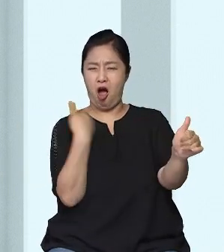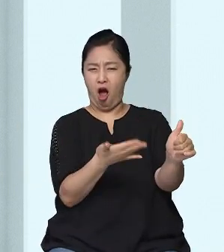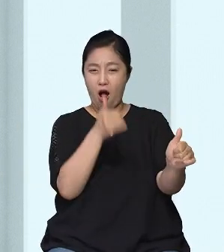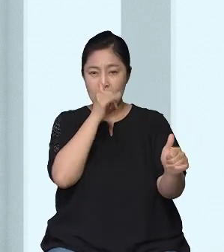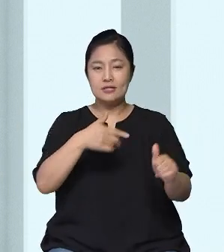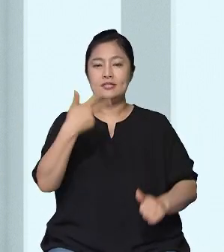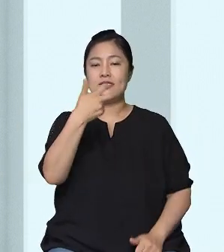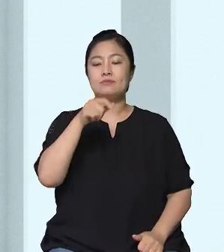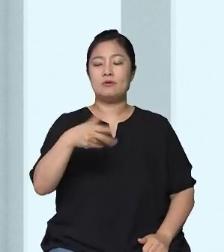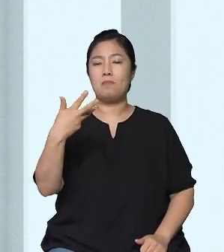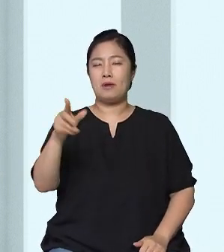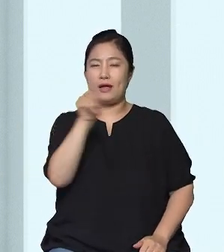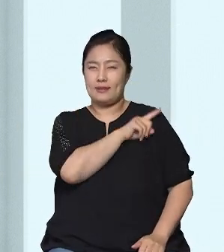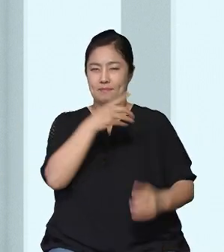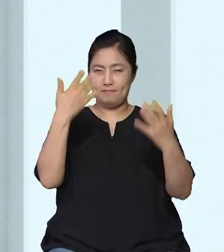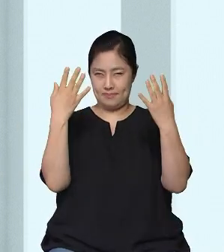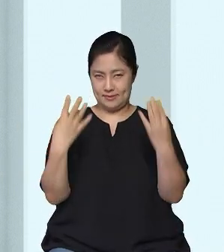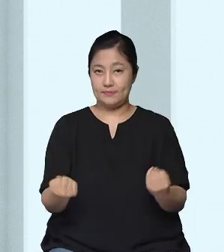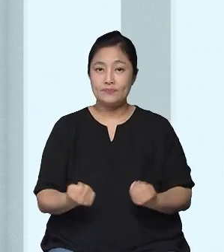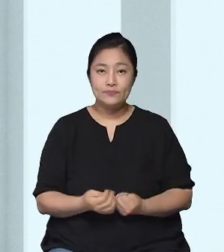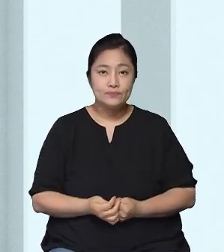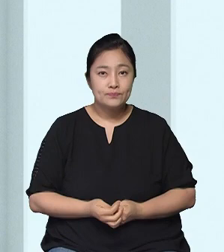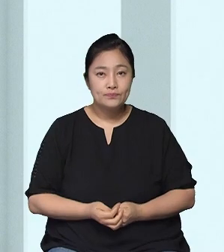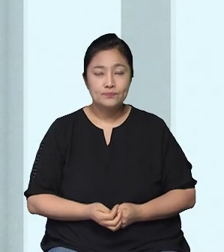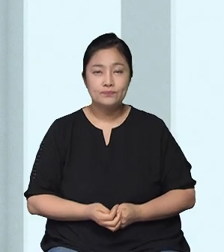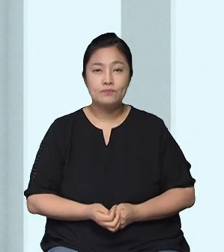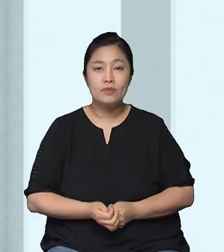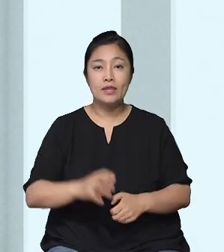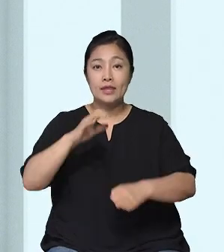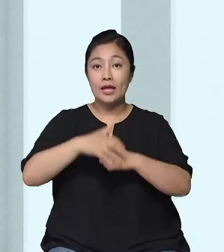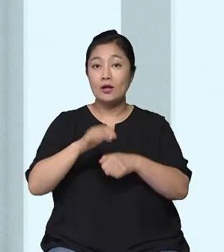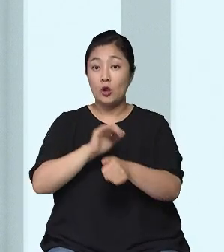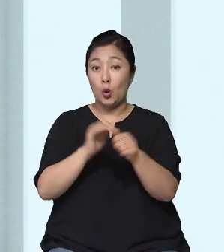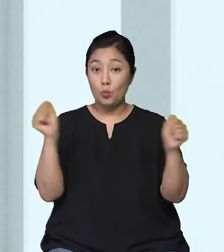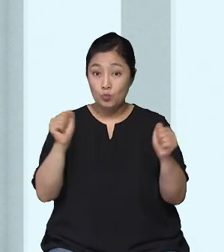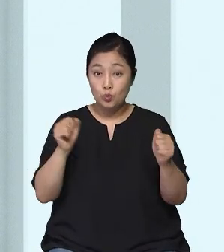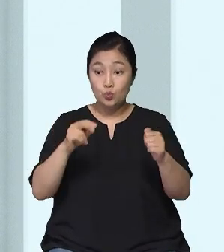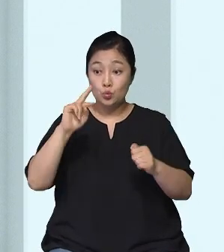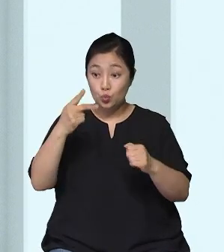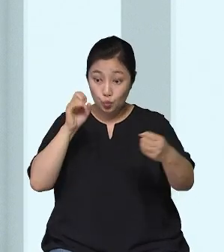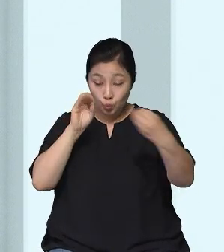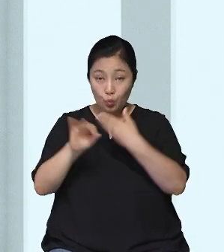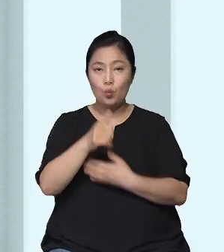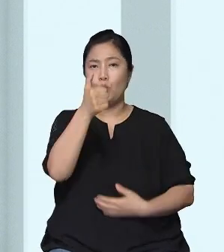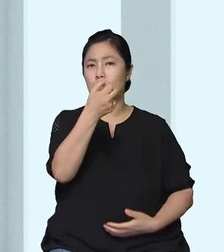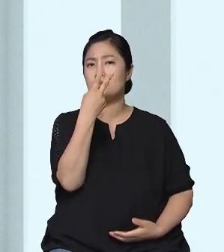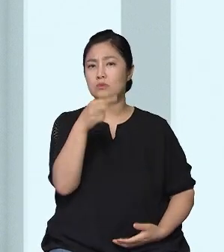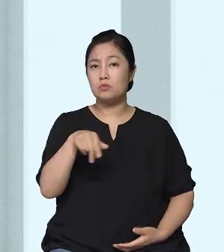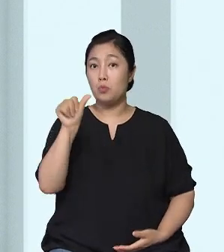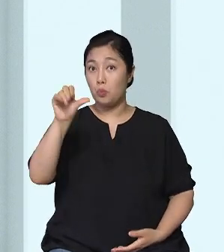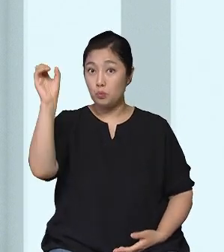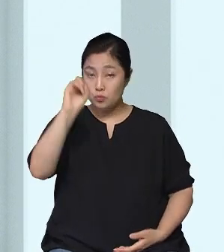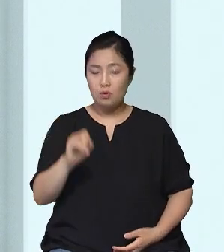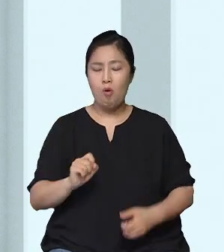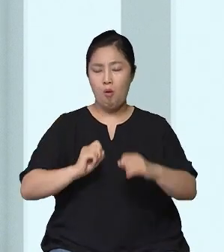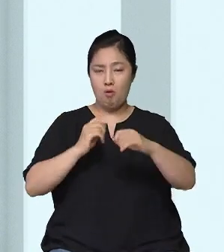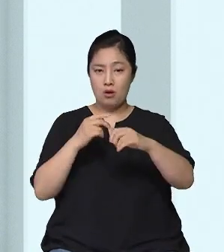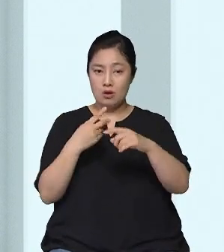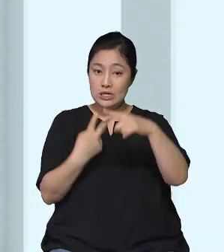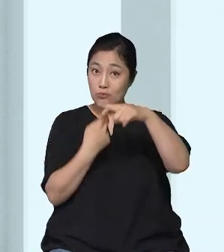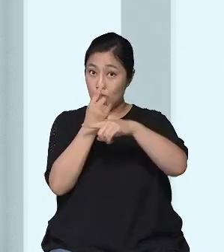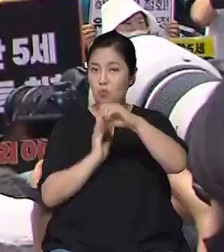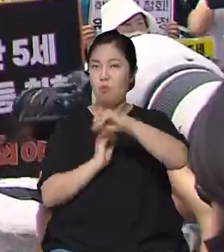70.8% 로 가장 높았습니다 대구 경북지역에 응답률 도 52.5% 로 과반을